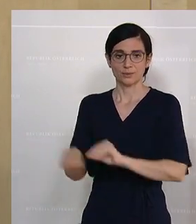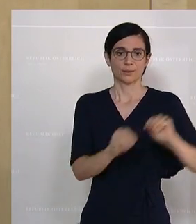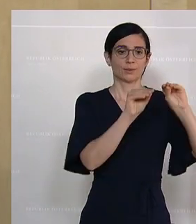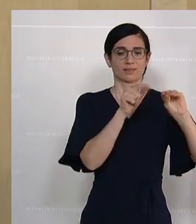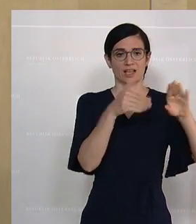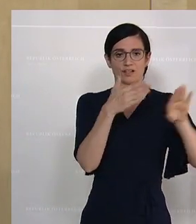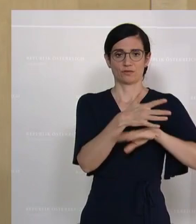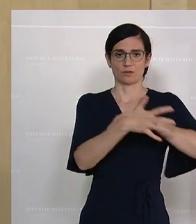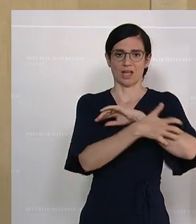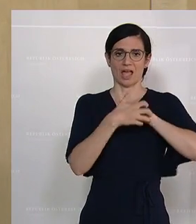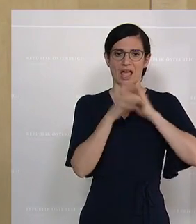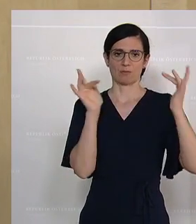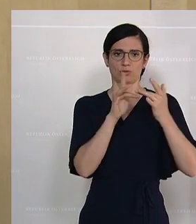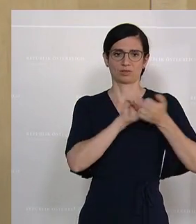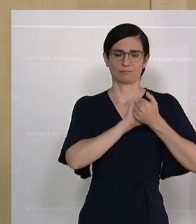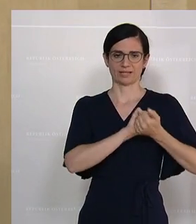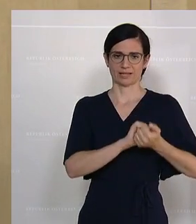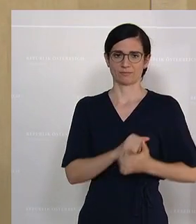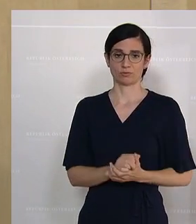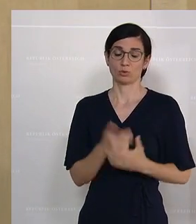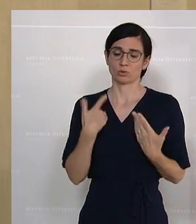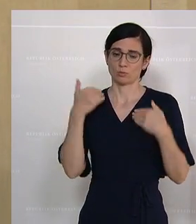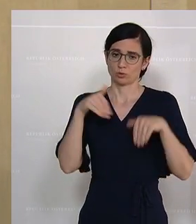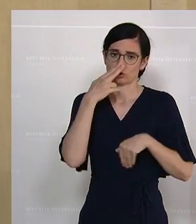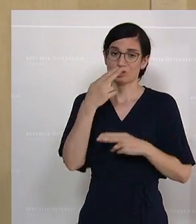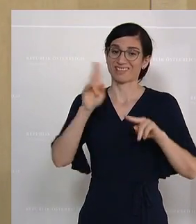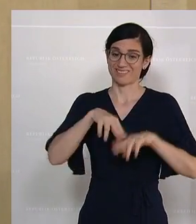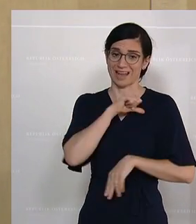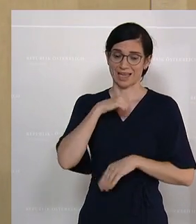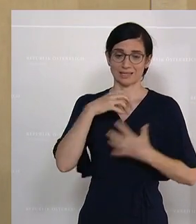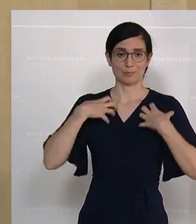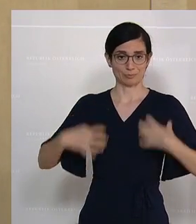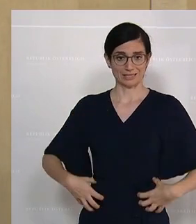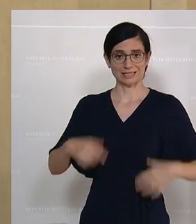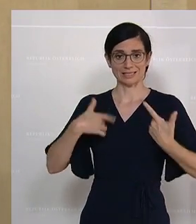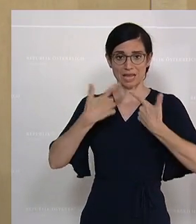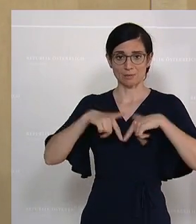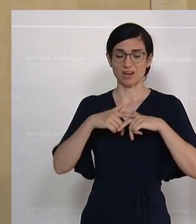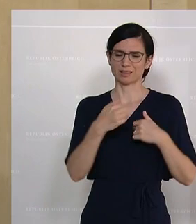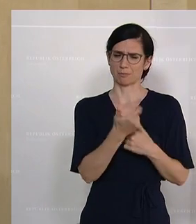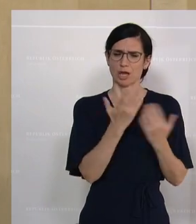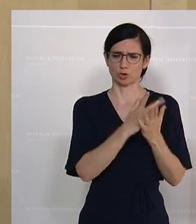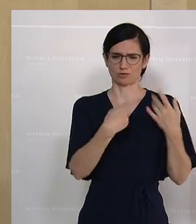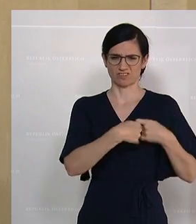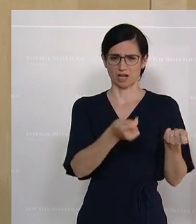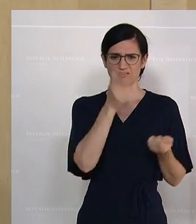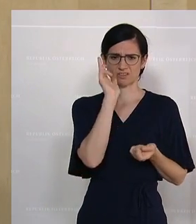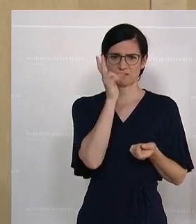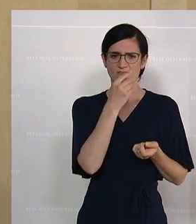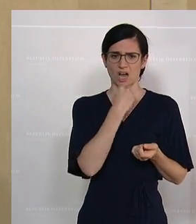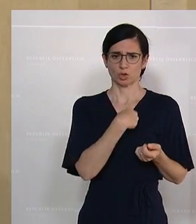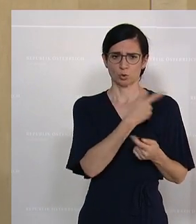den landesenergieversorgern umgehend sofern sie überhaupt noch im eigenen besitz der länder sind manche sind hier verkauft worden an französische